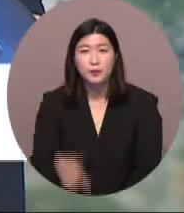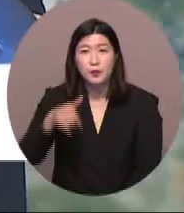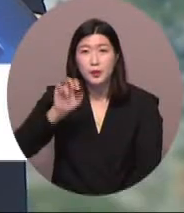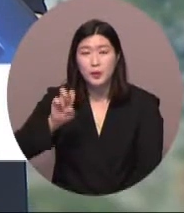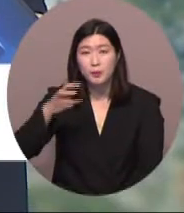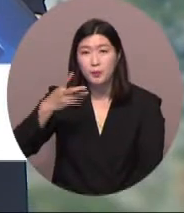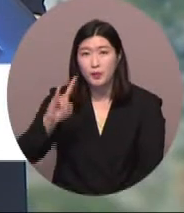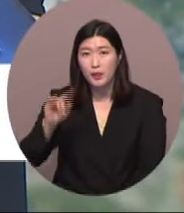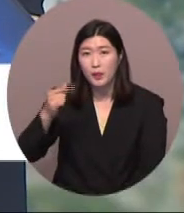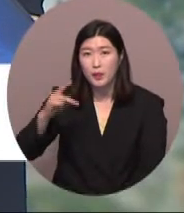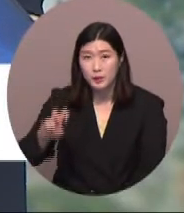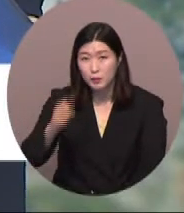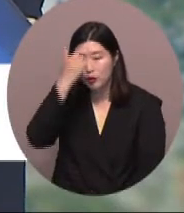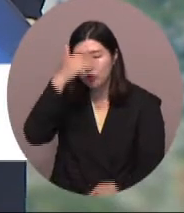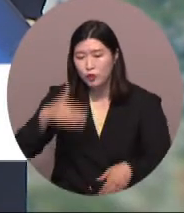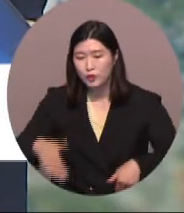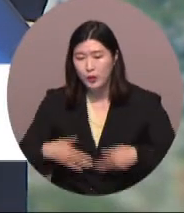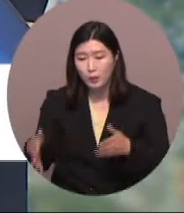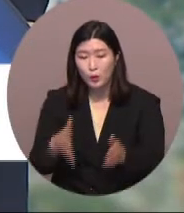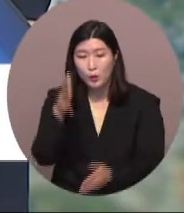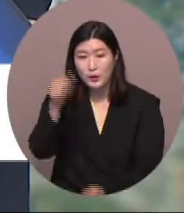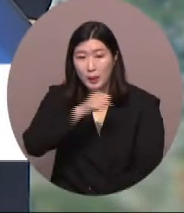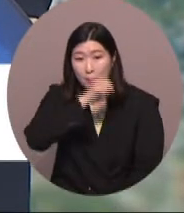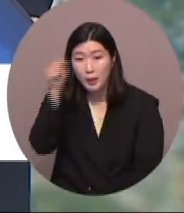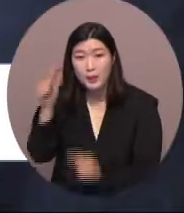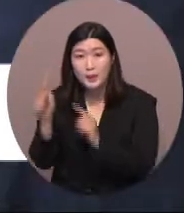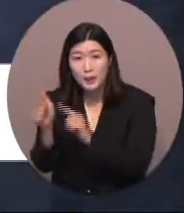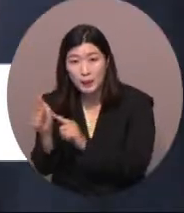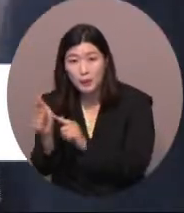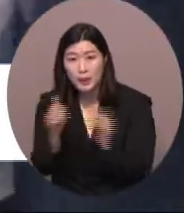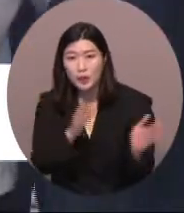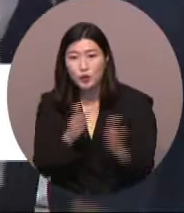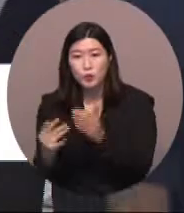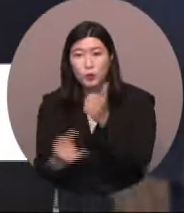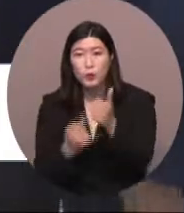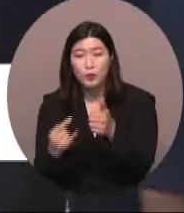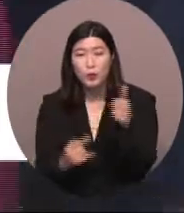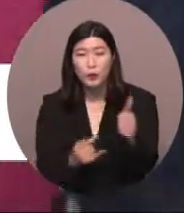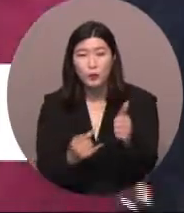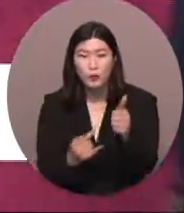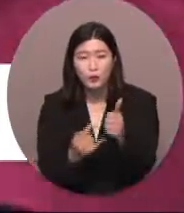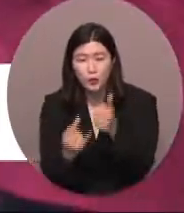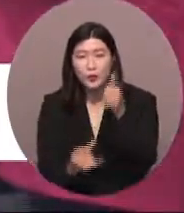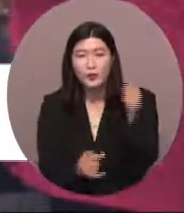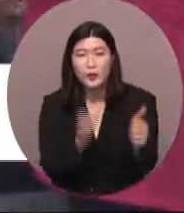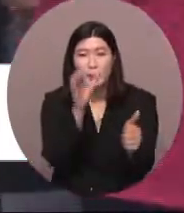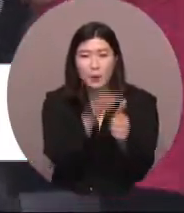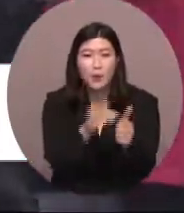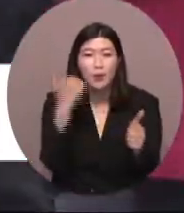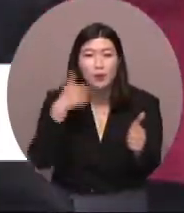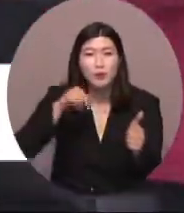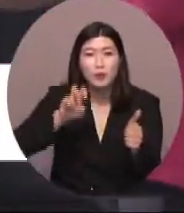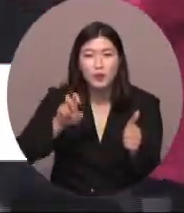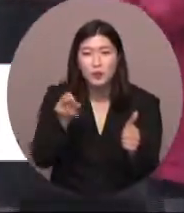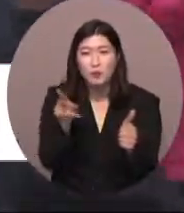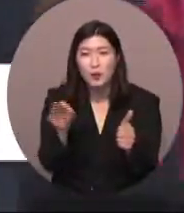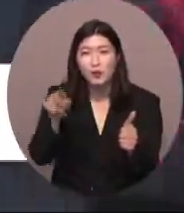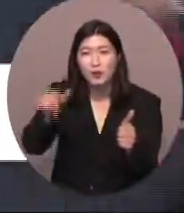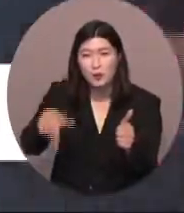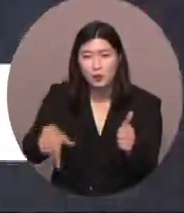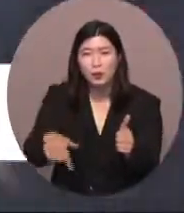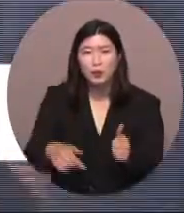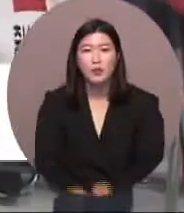김태흠 충남 지서 당선인이 김형석 전 해양수산부 장관을 위원장으로 한 준비 위원회 를 구성했습니다